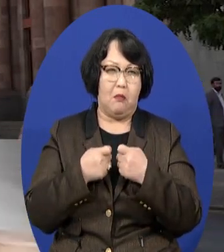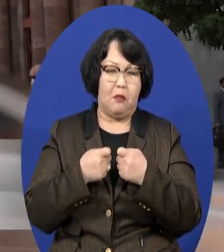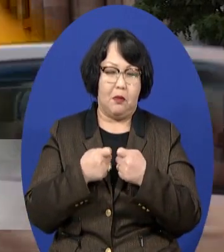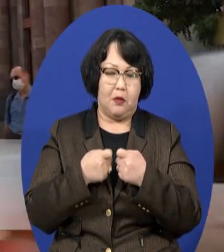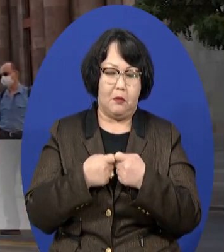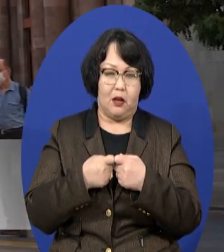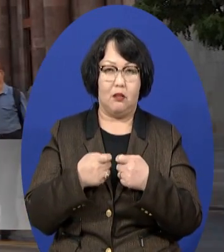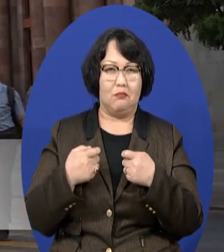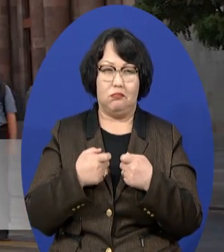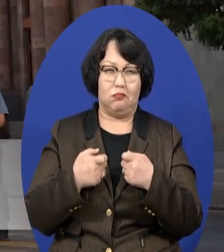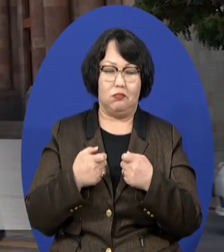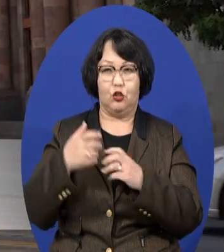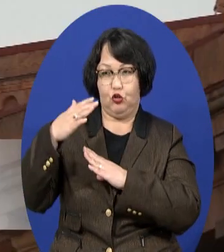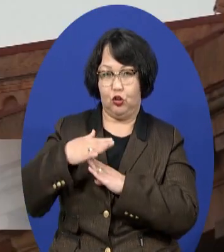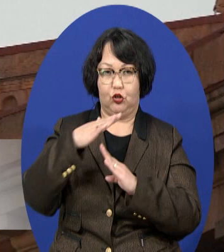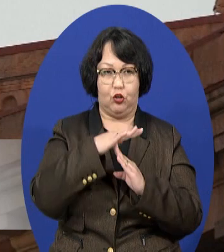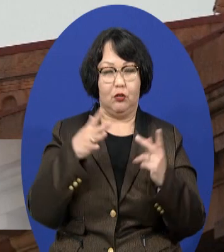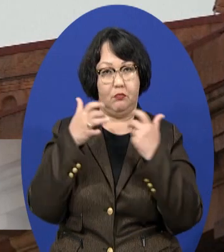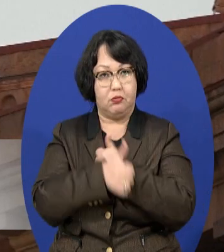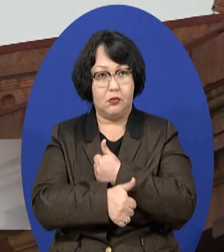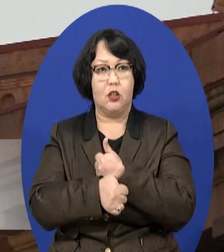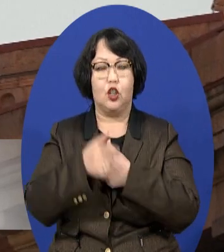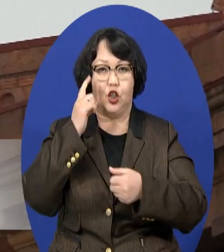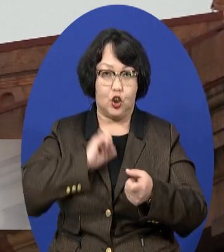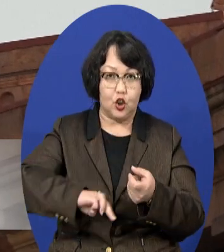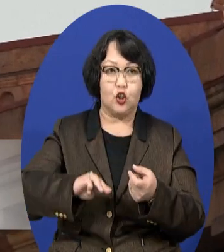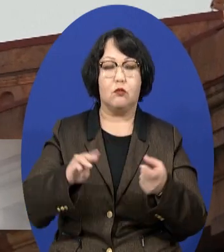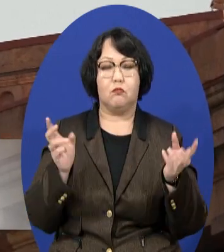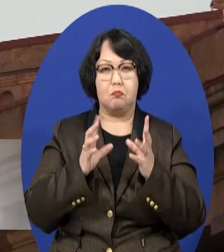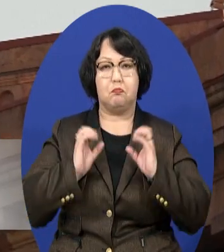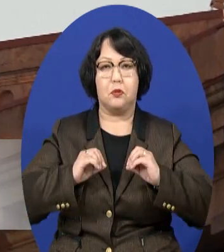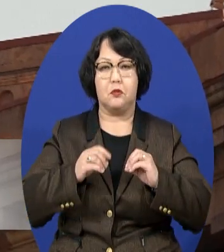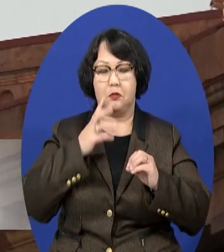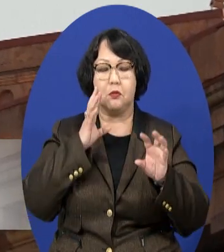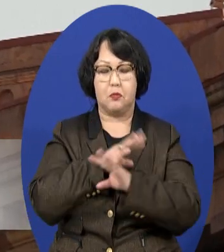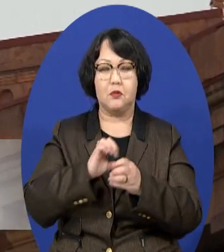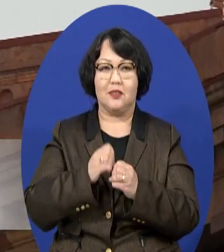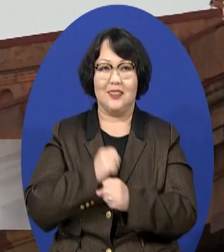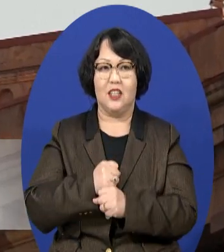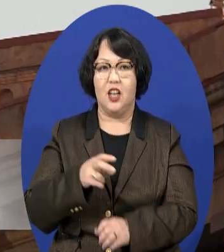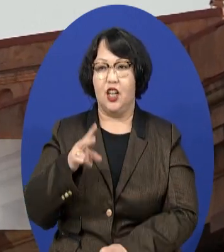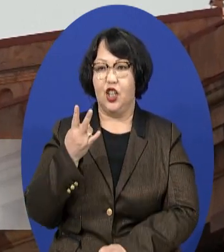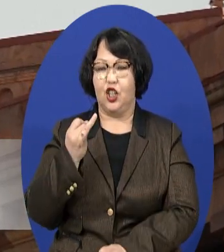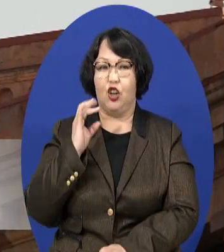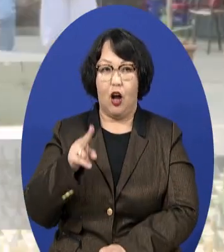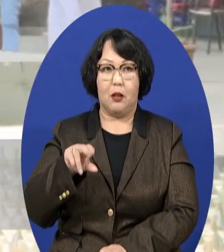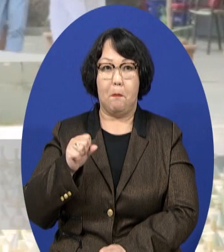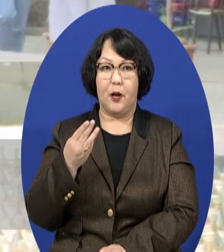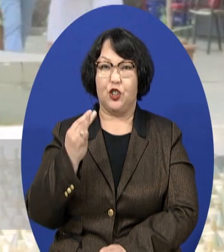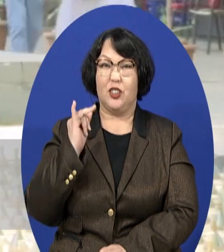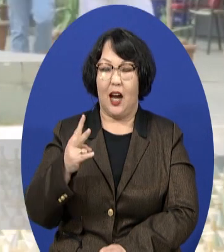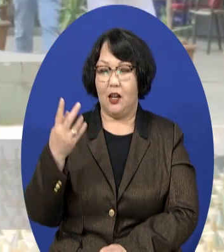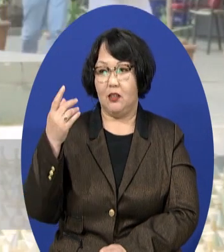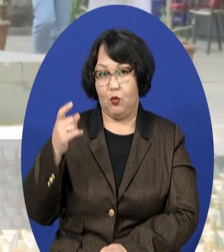энэхүү цэвсэгт мөргөлдөөнд цэг тавих энгийн хилэлцээрийг талууд байгуулад байгаа. Харин Никол Башинян төр ерхий сайдаар ажиллаж байх